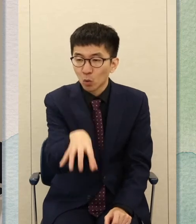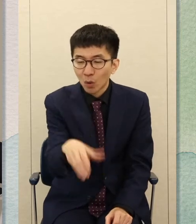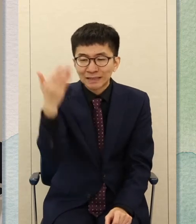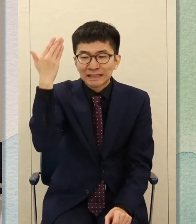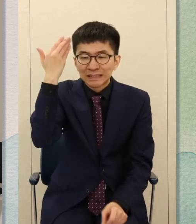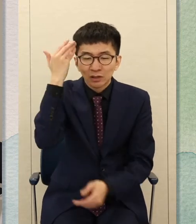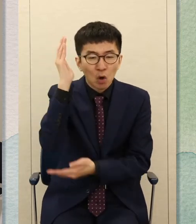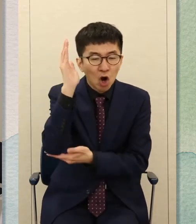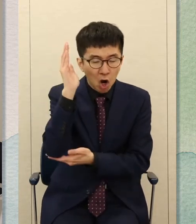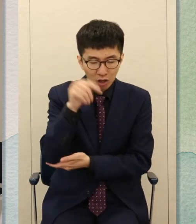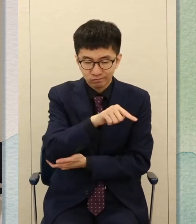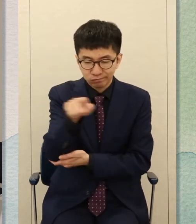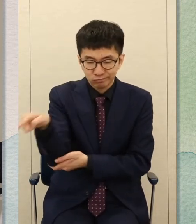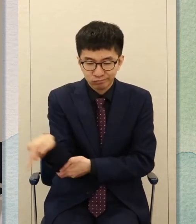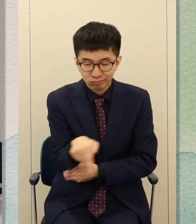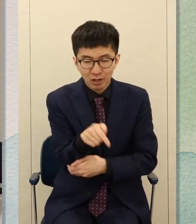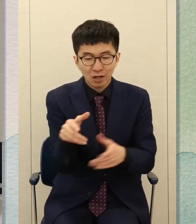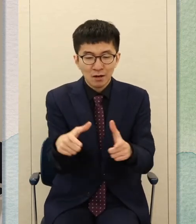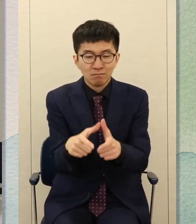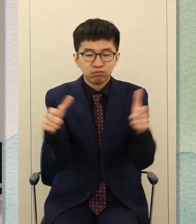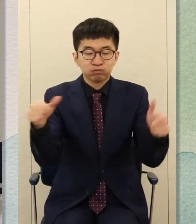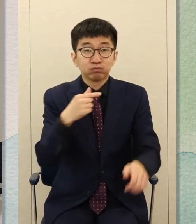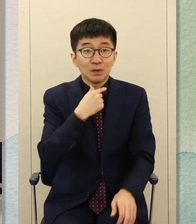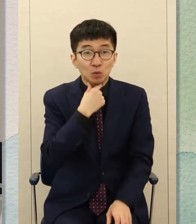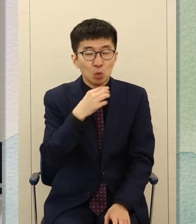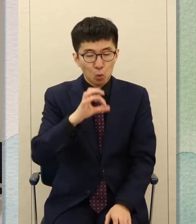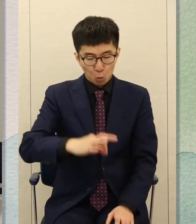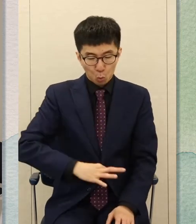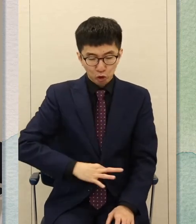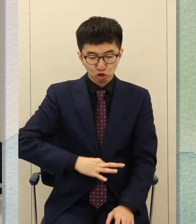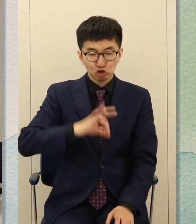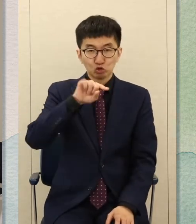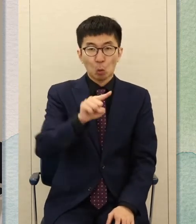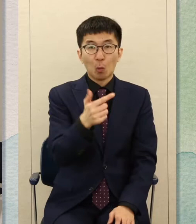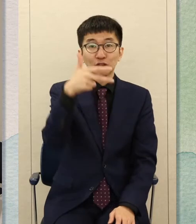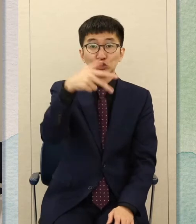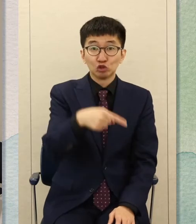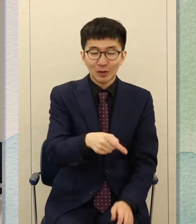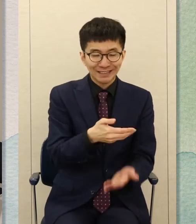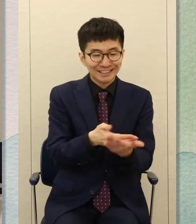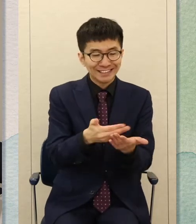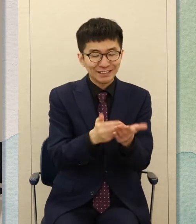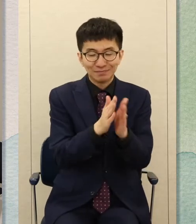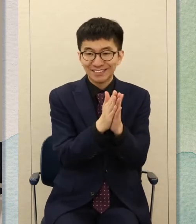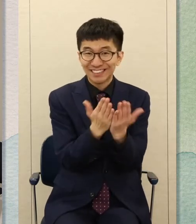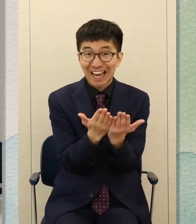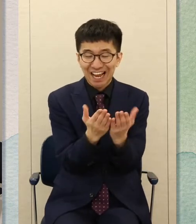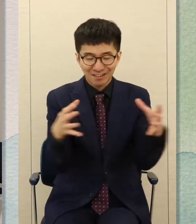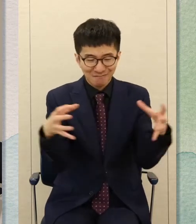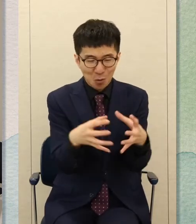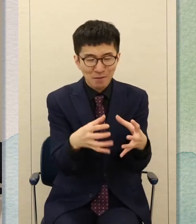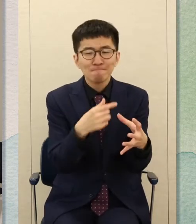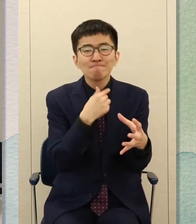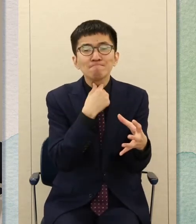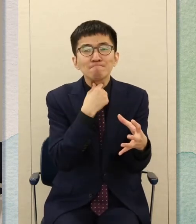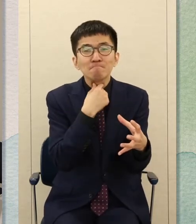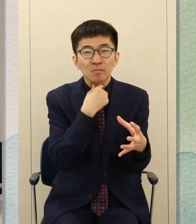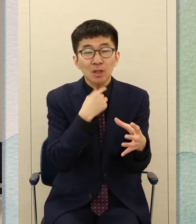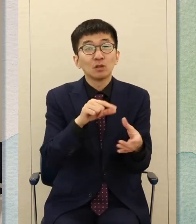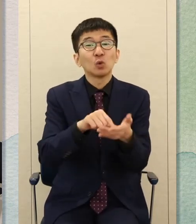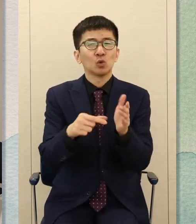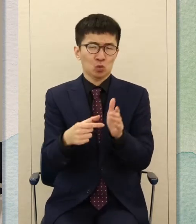원주의 어린이책 독서 모임처럼 원주를 그림책 도시로 만들겠다고 활동을 하든가 이런 어떤 소속감 같은